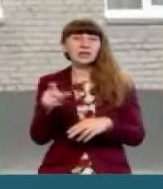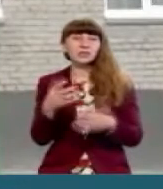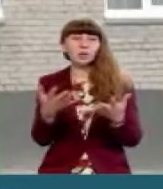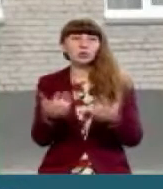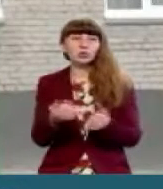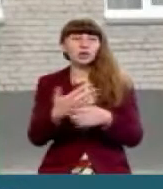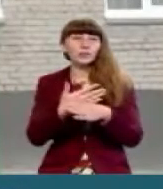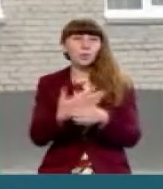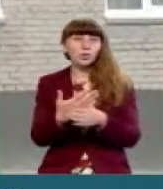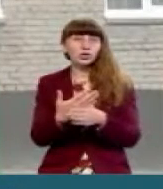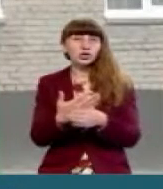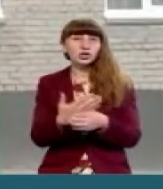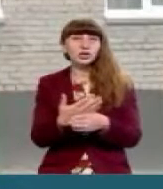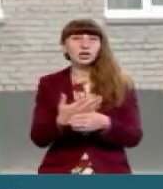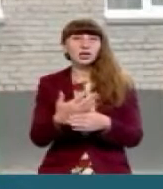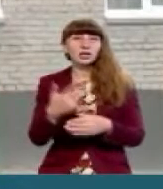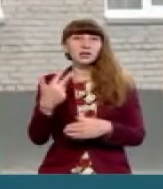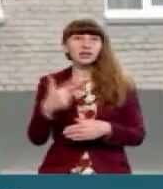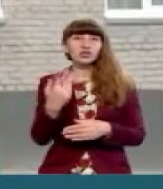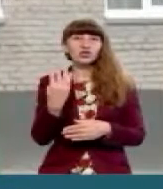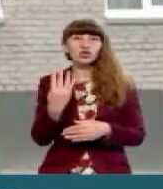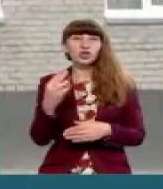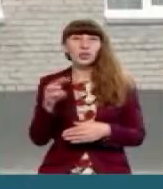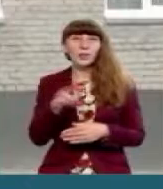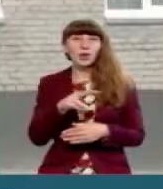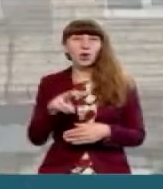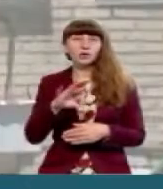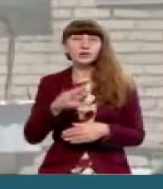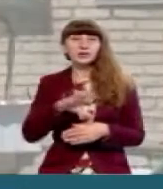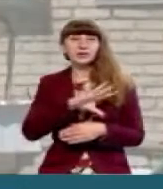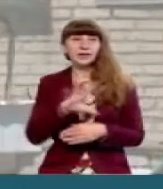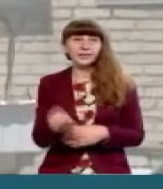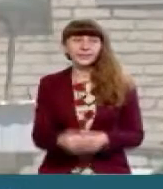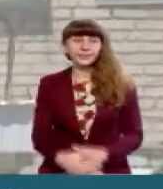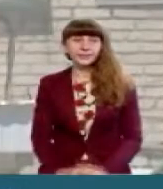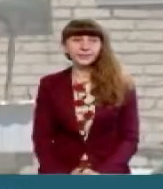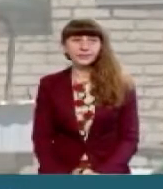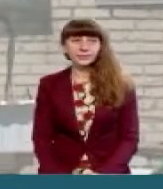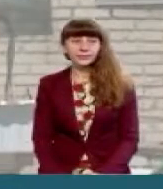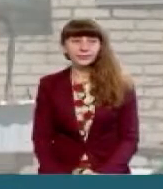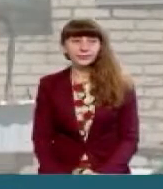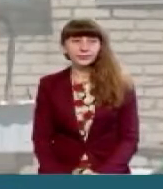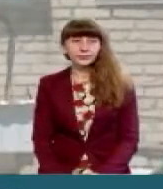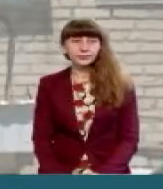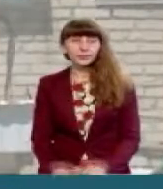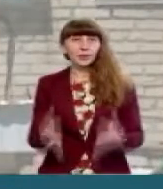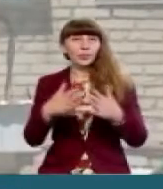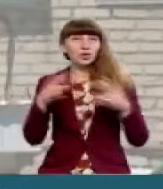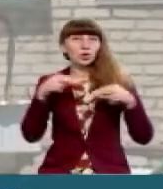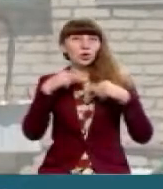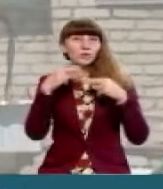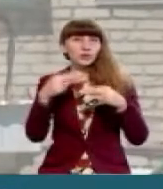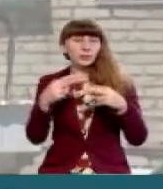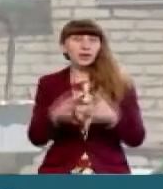сатып алу үшін 552 миллион теңгеге 193 маман бюджетті кредитпен қамтамасыз етілді. Өңірде білім мекемелеріне де